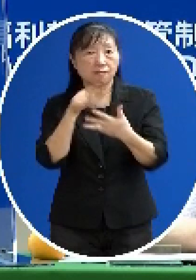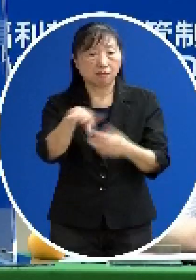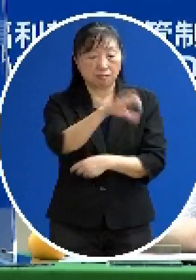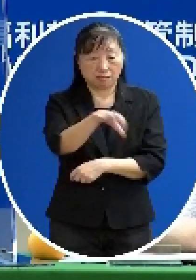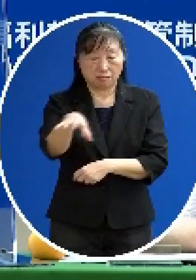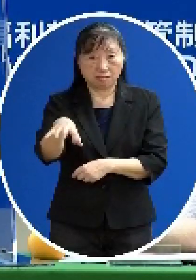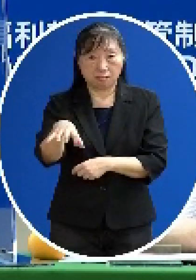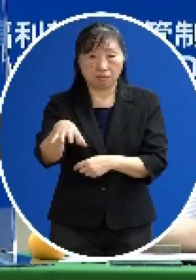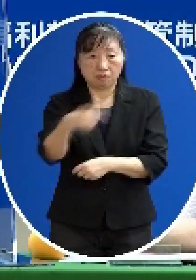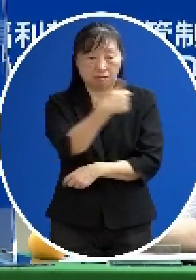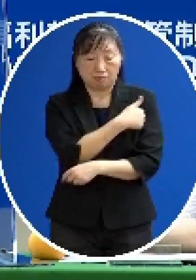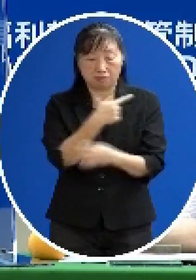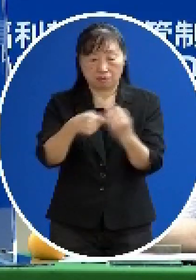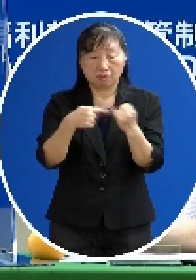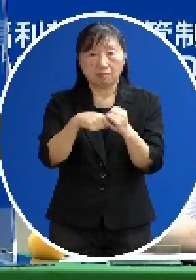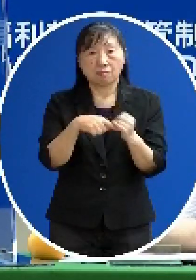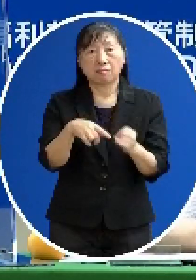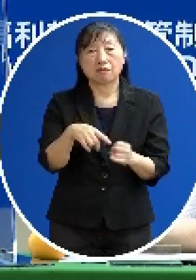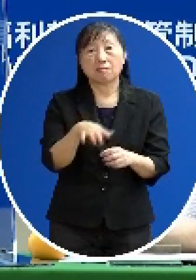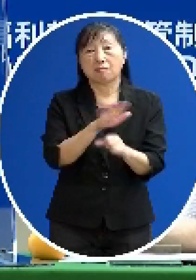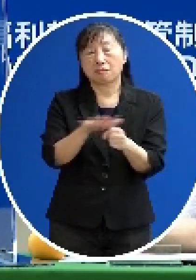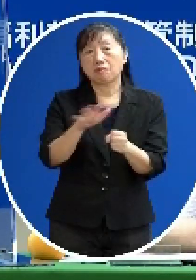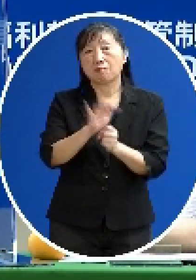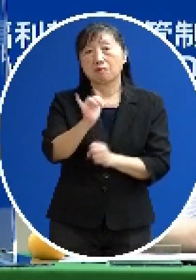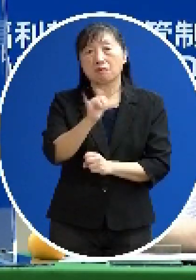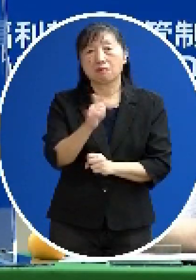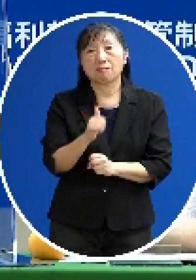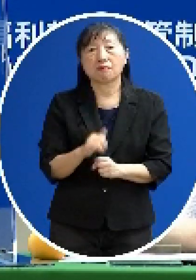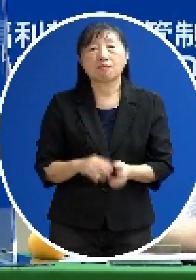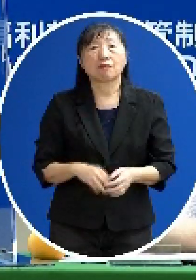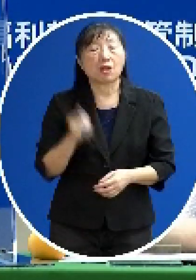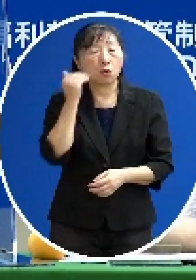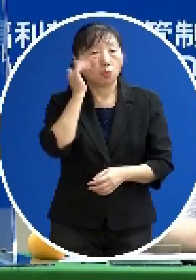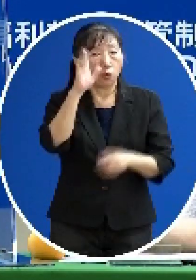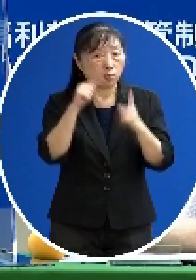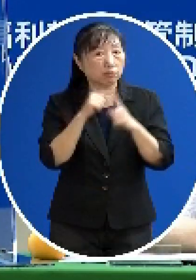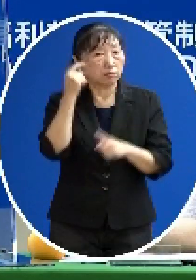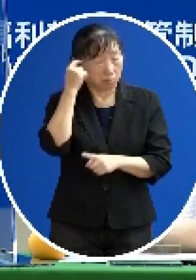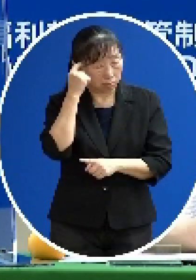打的量能是没有问题，那如果有疫苗，那有人想要打，那我们就再开。